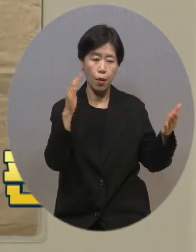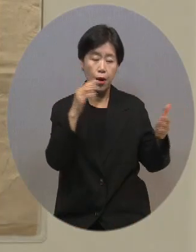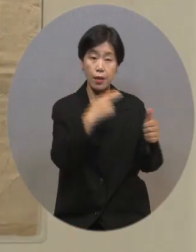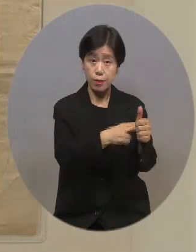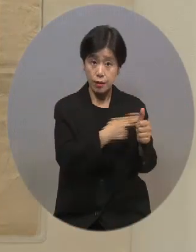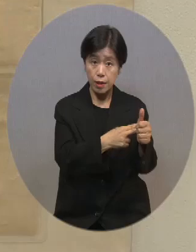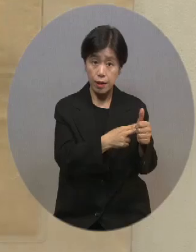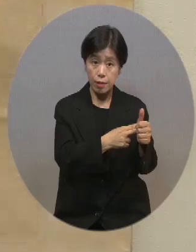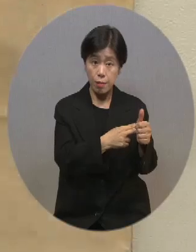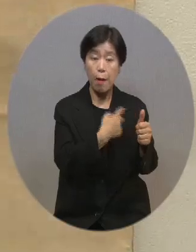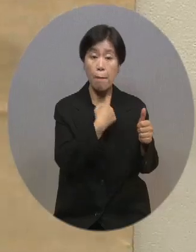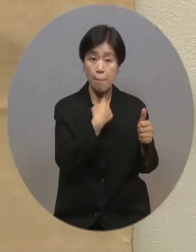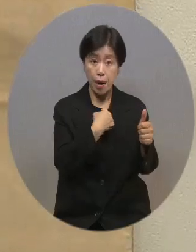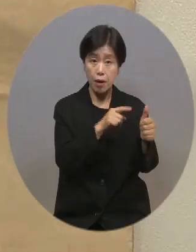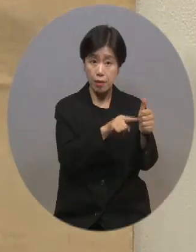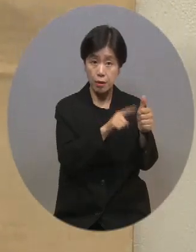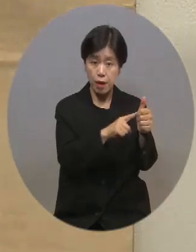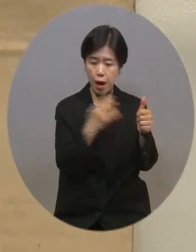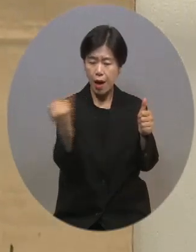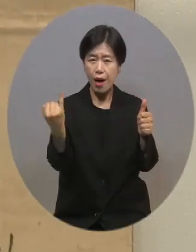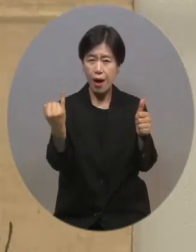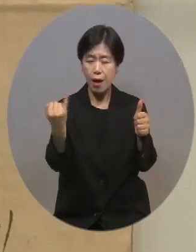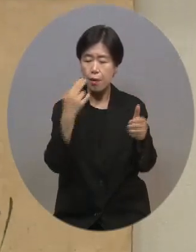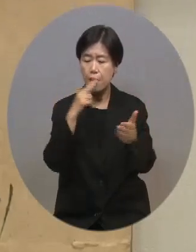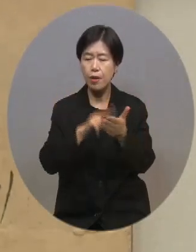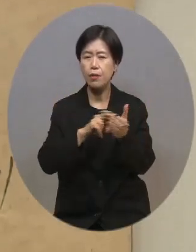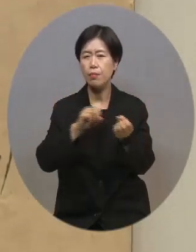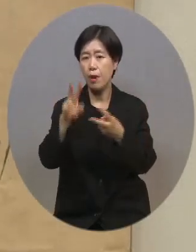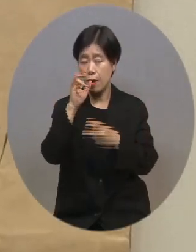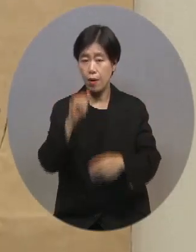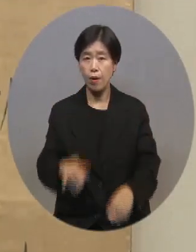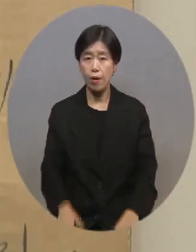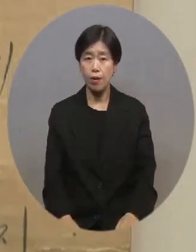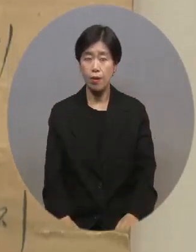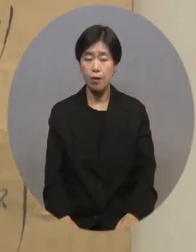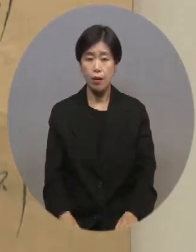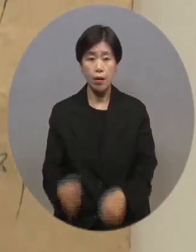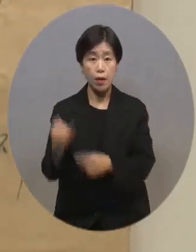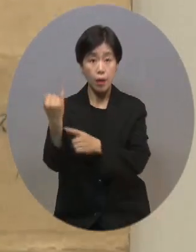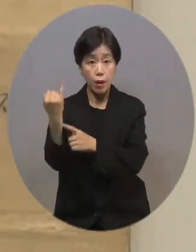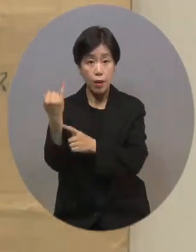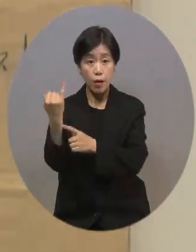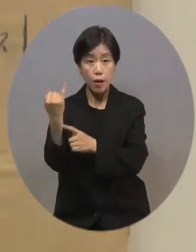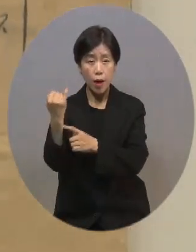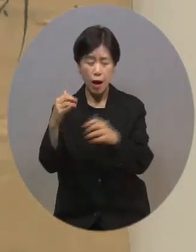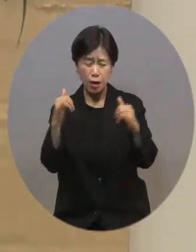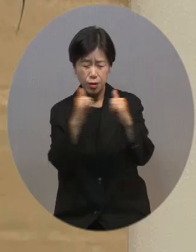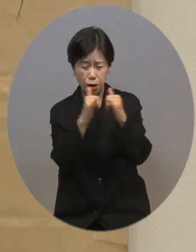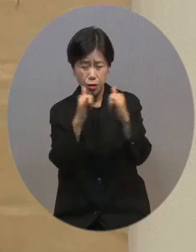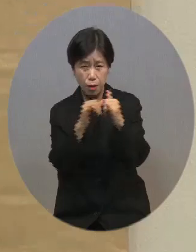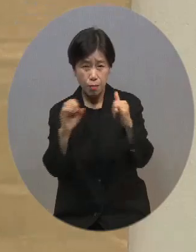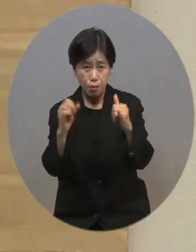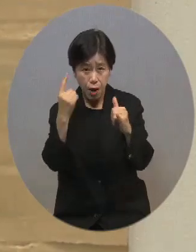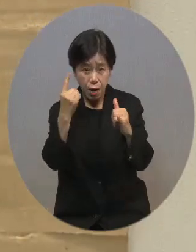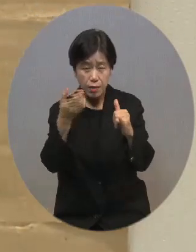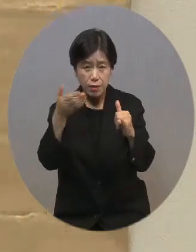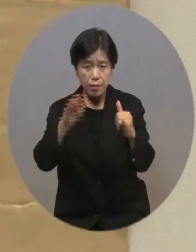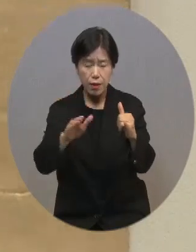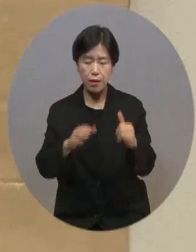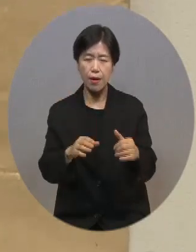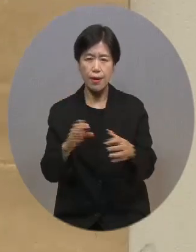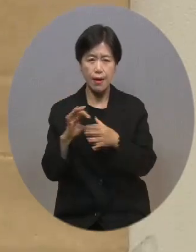편지가 눈에 띕니다. 이산가족이 된 아내는 전쟁통에서도 남편의 편지를 가슴 깊이